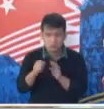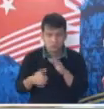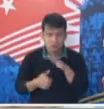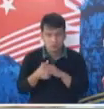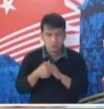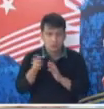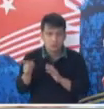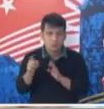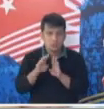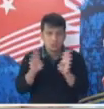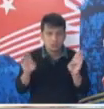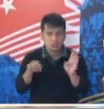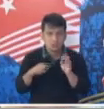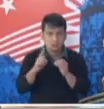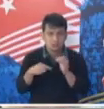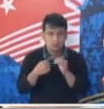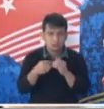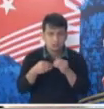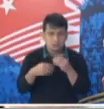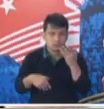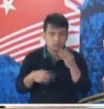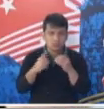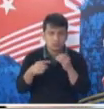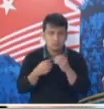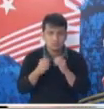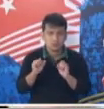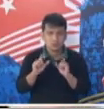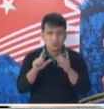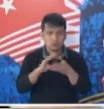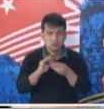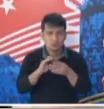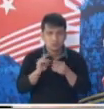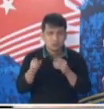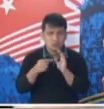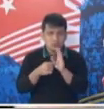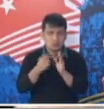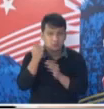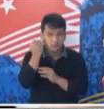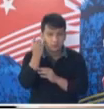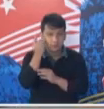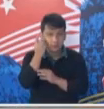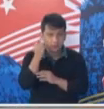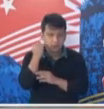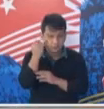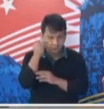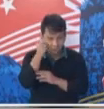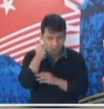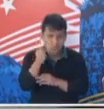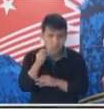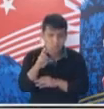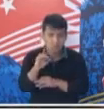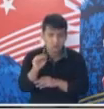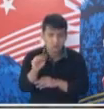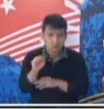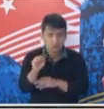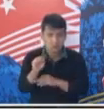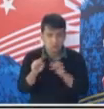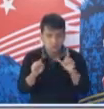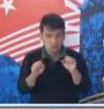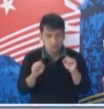sa Blackpink Light Up the Sky ang life stories ni na Jennie, Jisoo, Rosé at